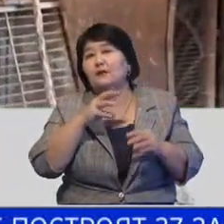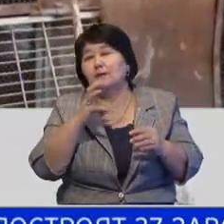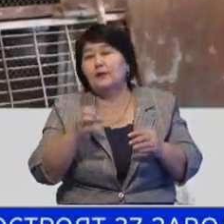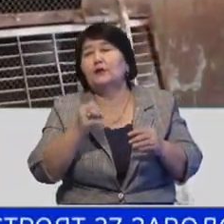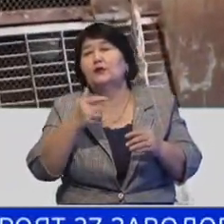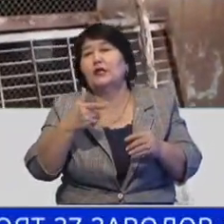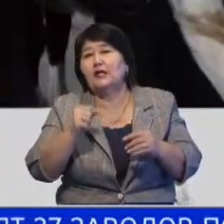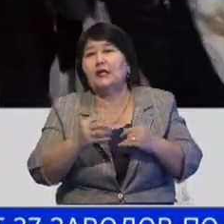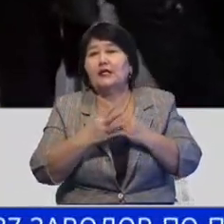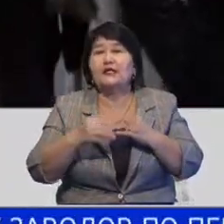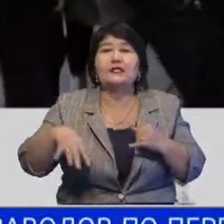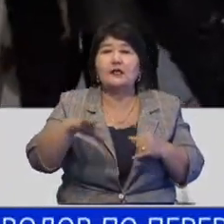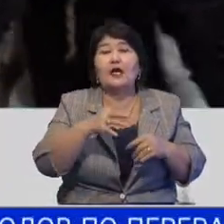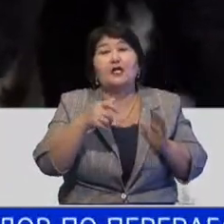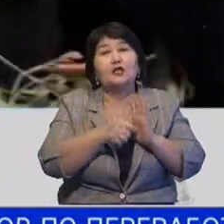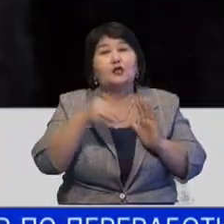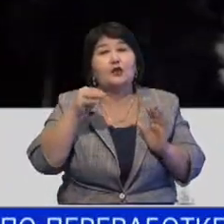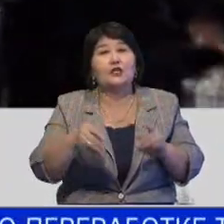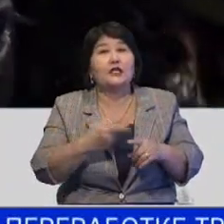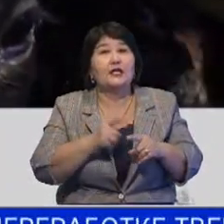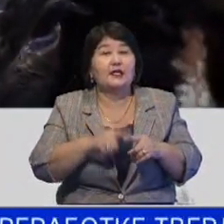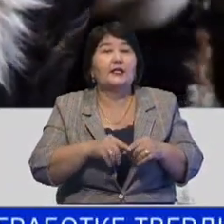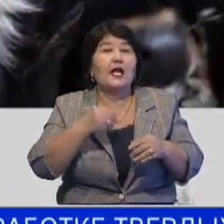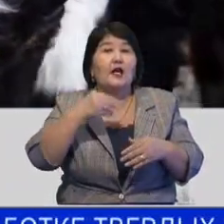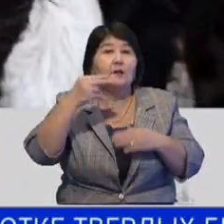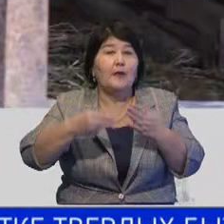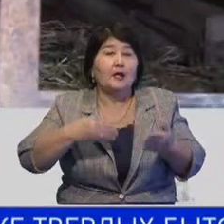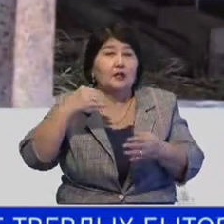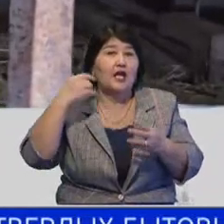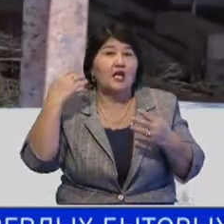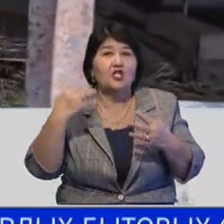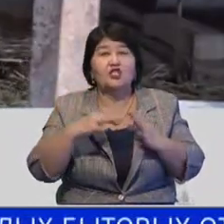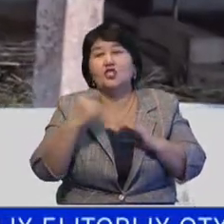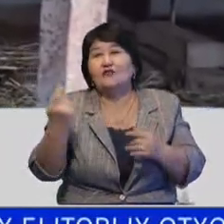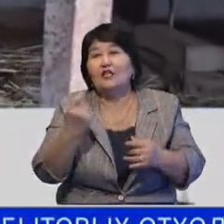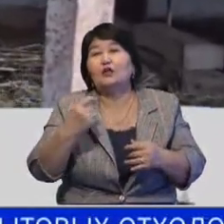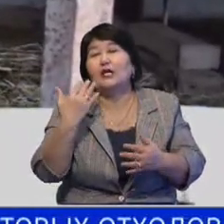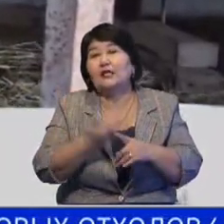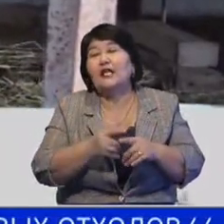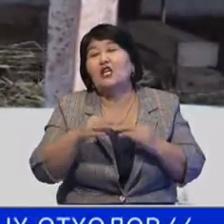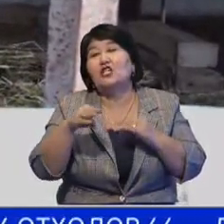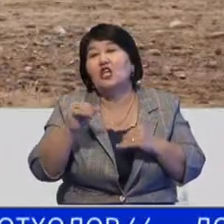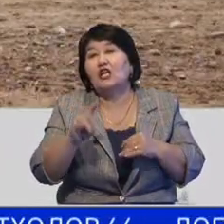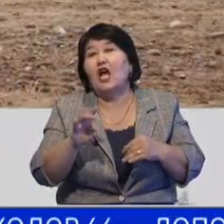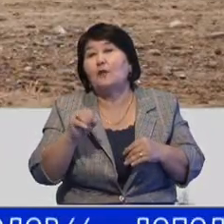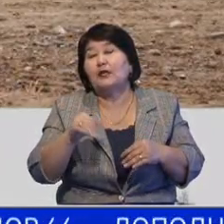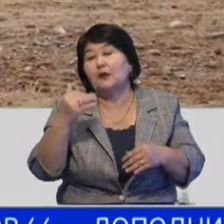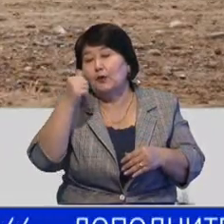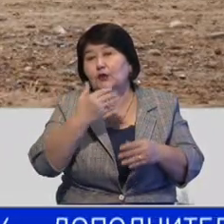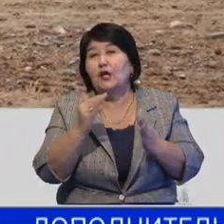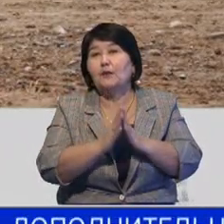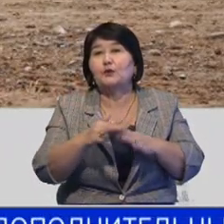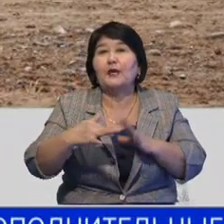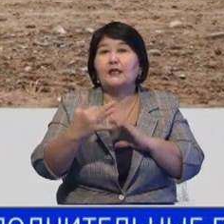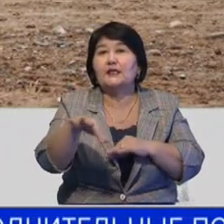геров пастбищных земель 600.000 из них на балансе животноводческих хозяйств комиссия Рамат в прошлом году по просьбе